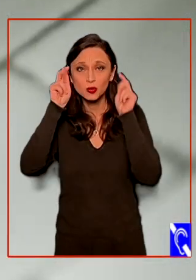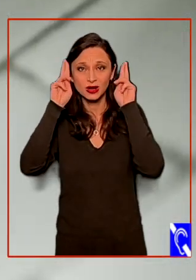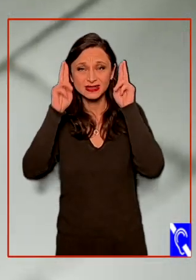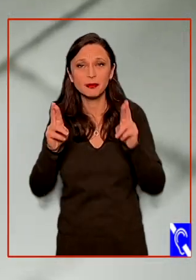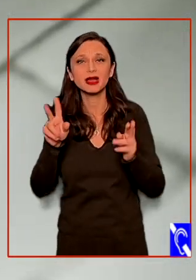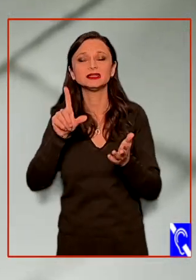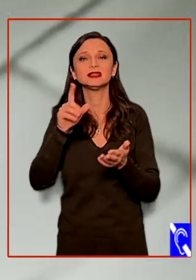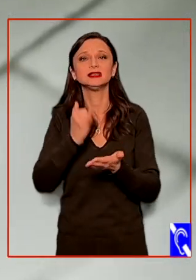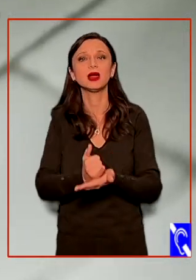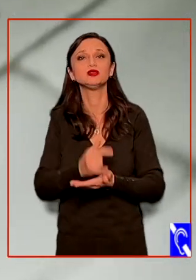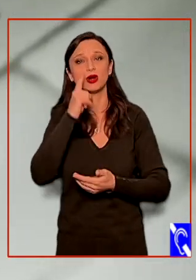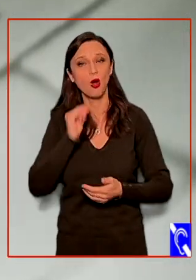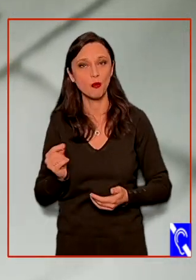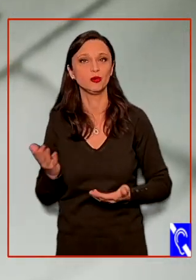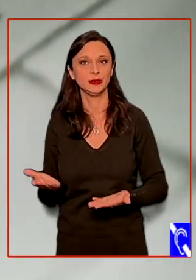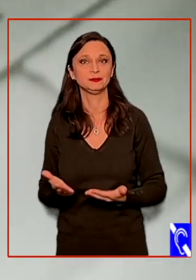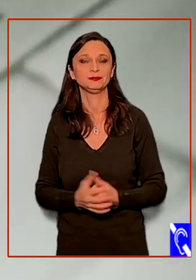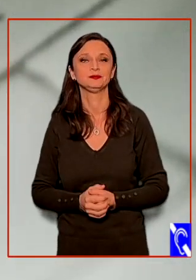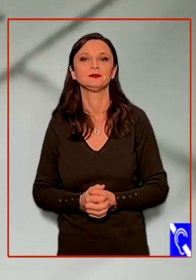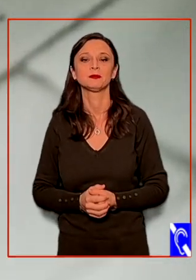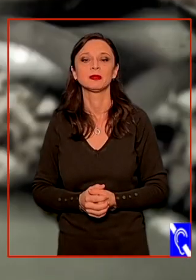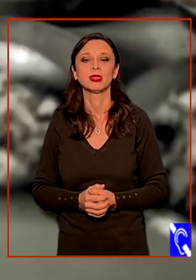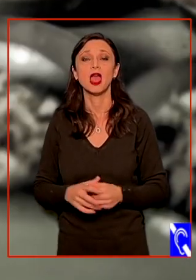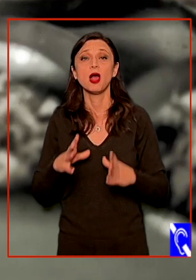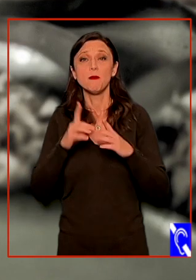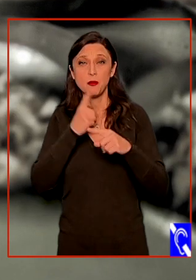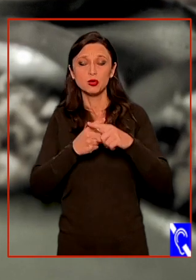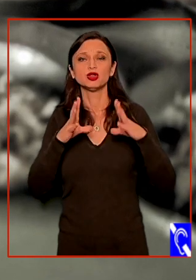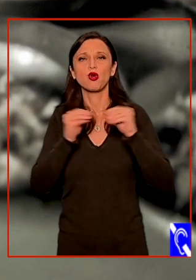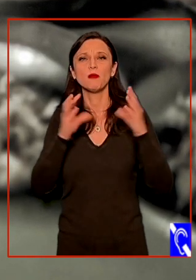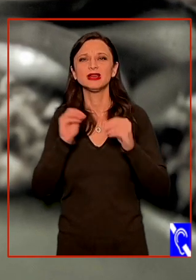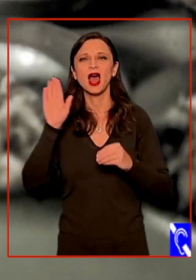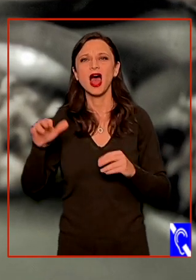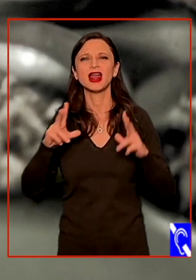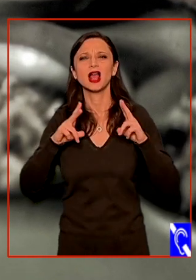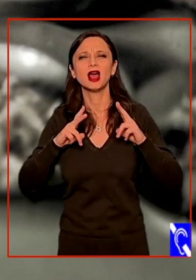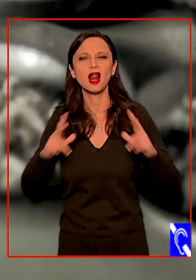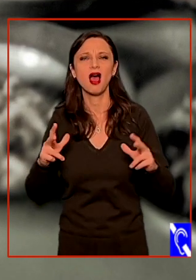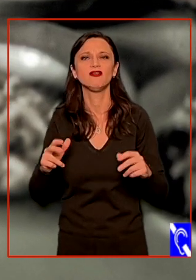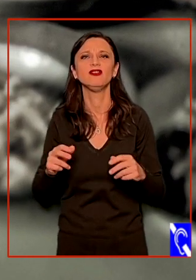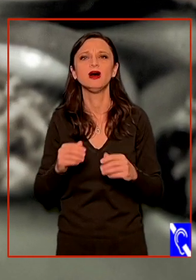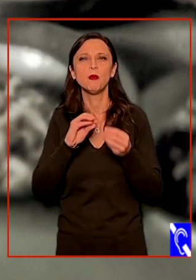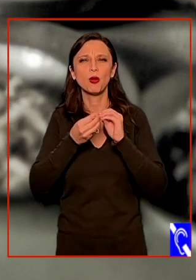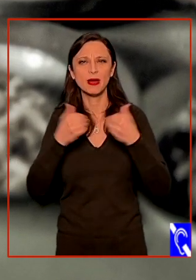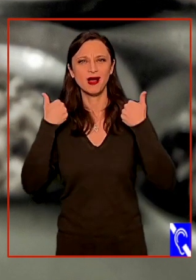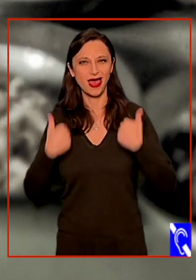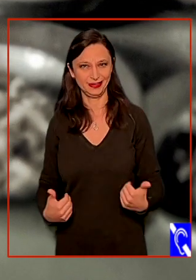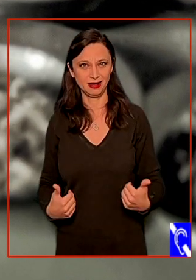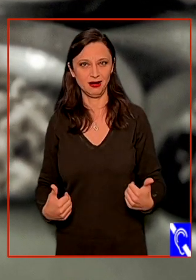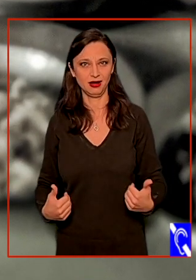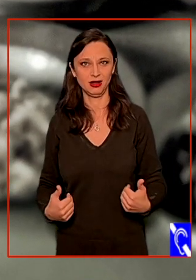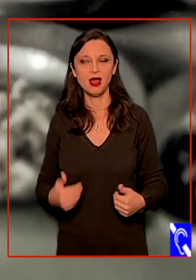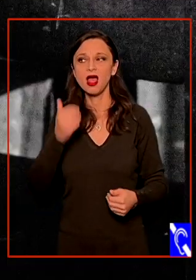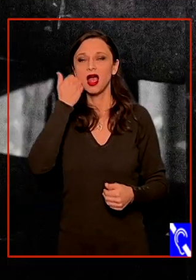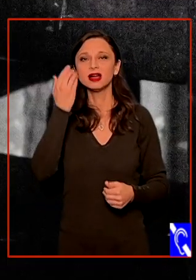omului. Și vreau să mai spun ceva. România are o gravă problemă din punct de vedere a eticii. În momentul în care tu